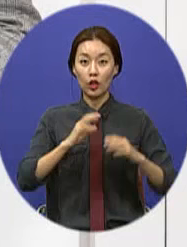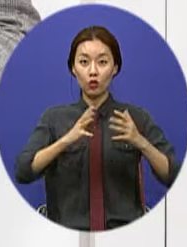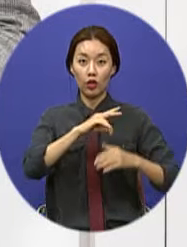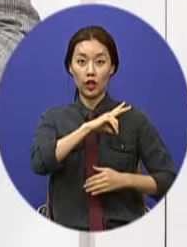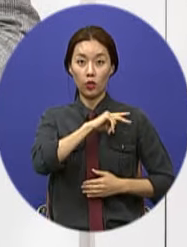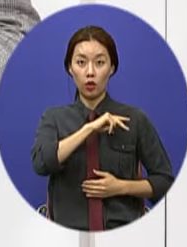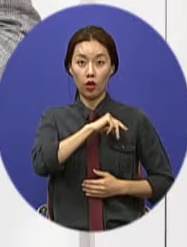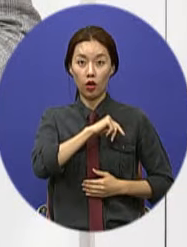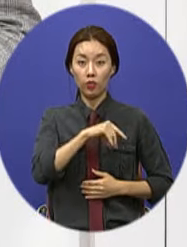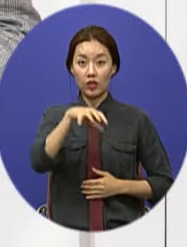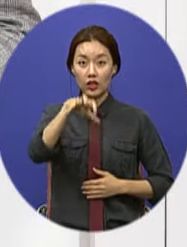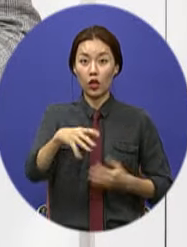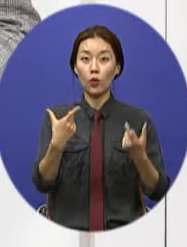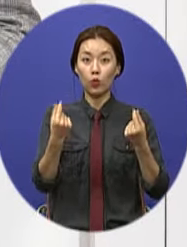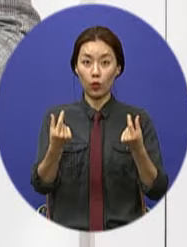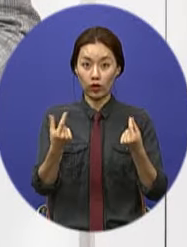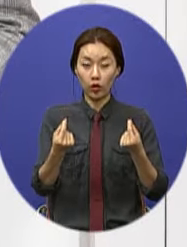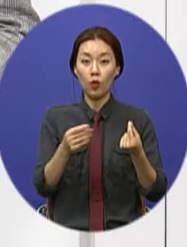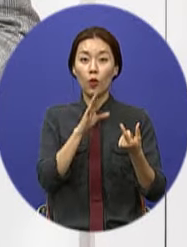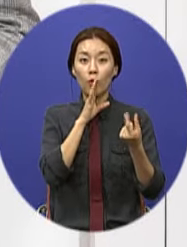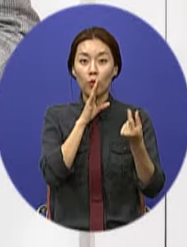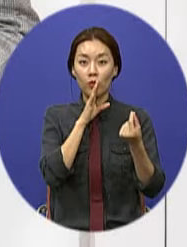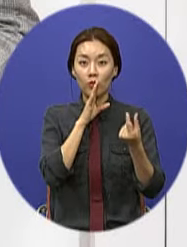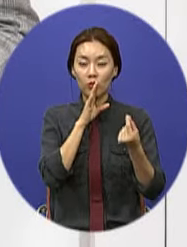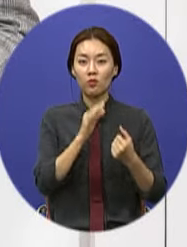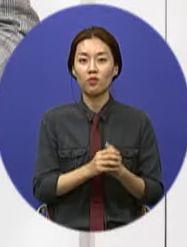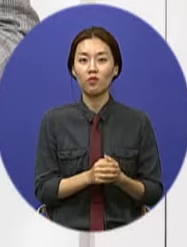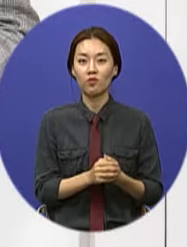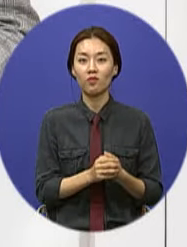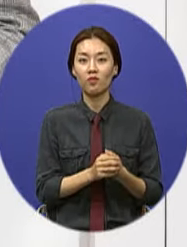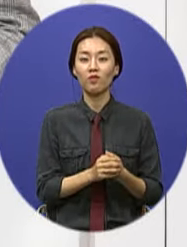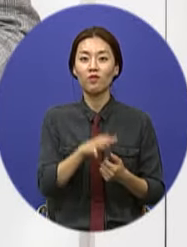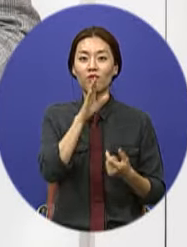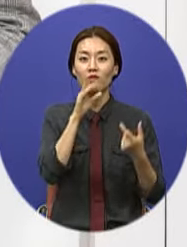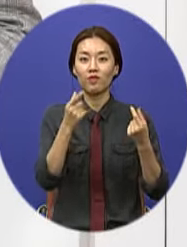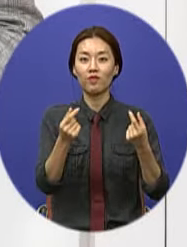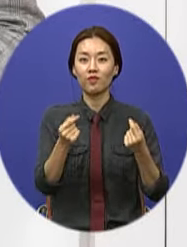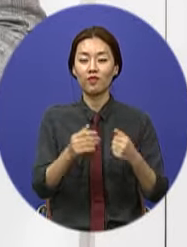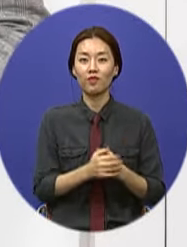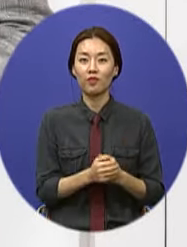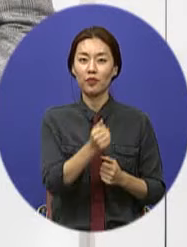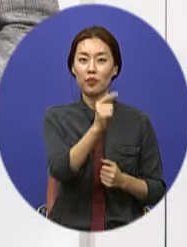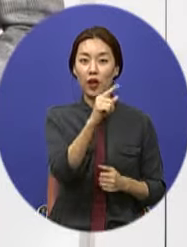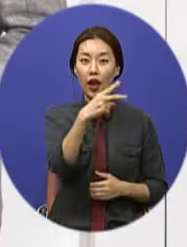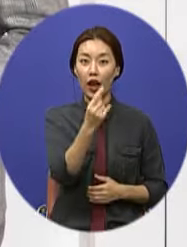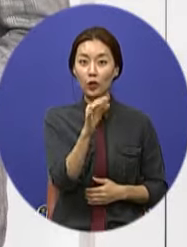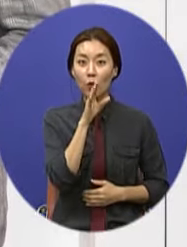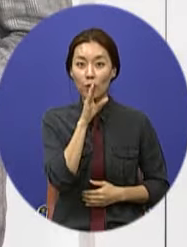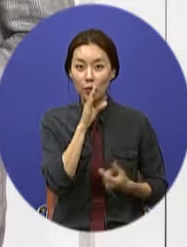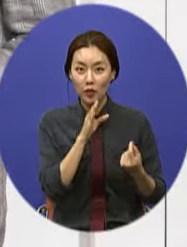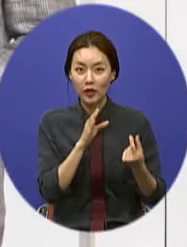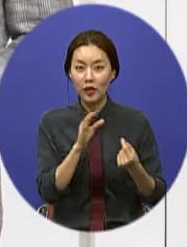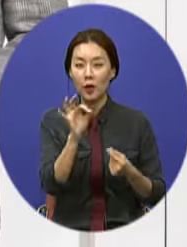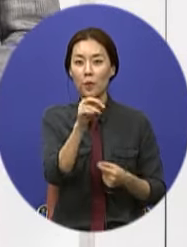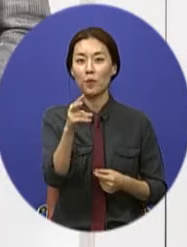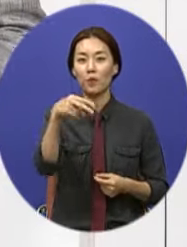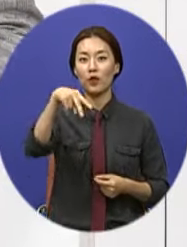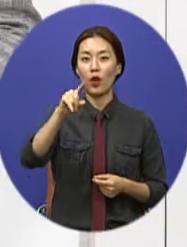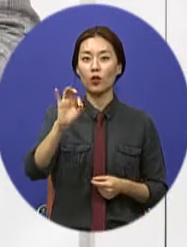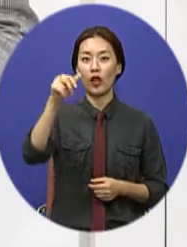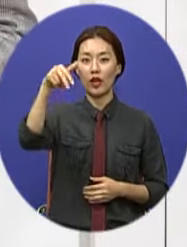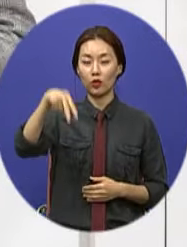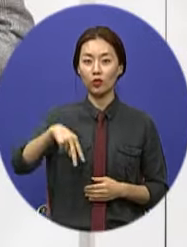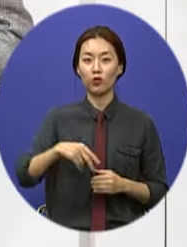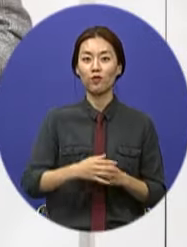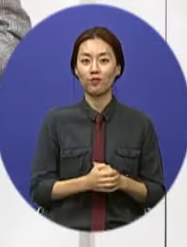그 지역이 같은. 맞아요. 같은 지역이거든. 남해. 산천 예. 하동 이렇게 맞아요. 여산 예, 같은 같은